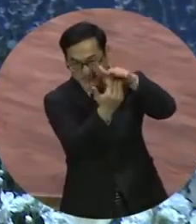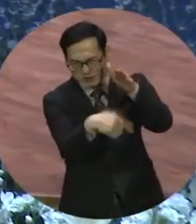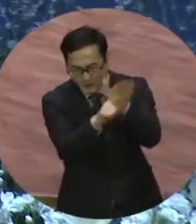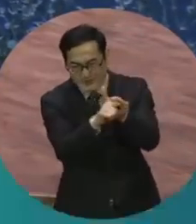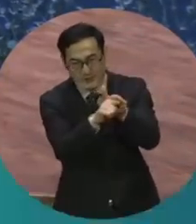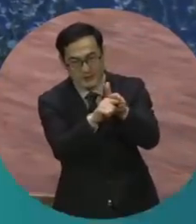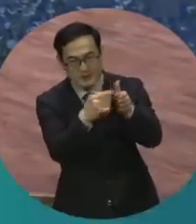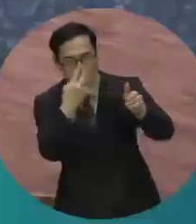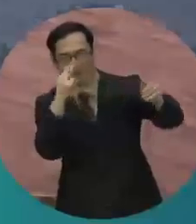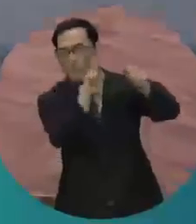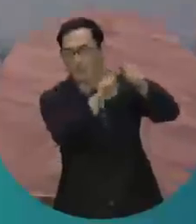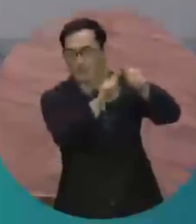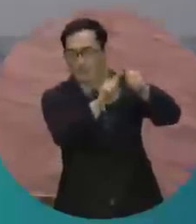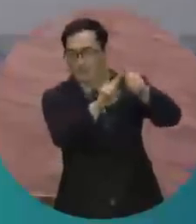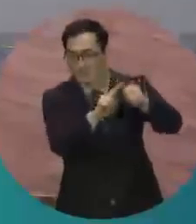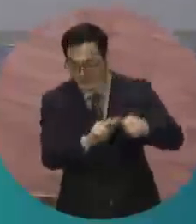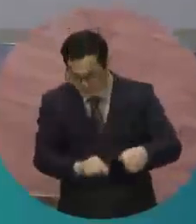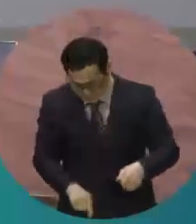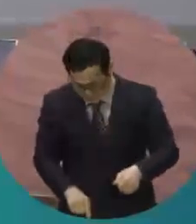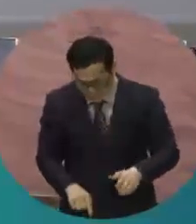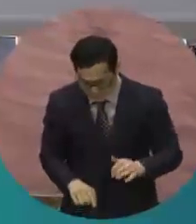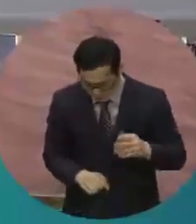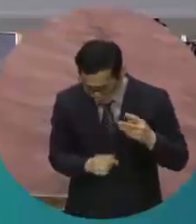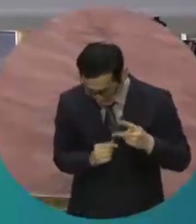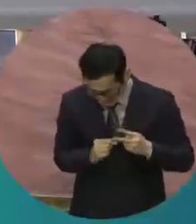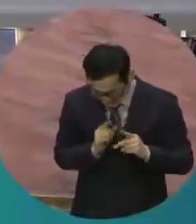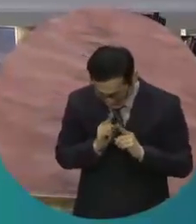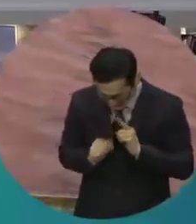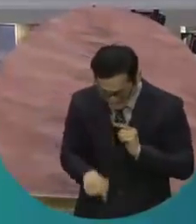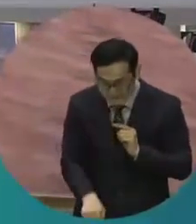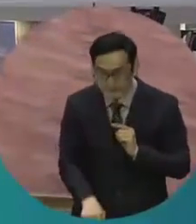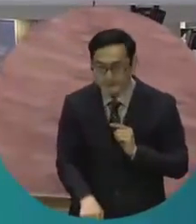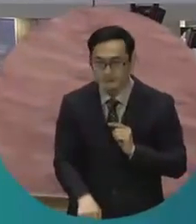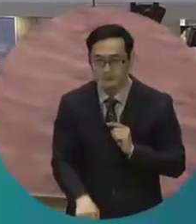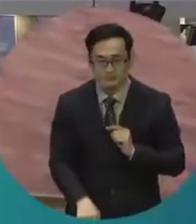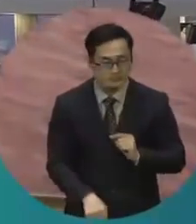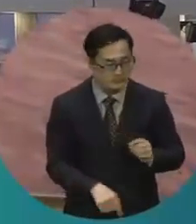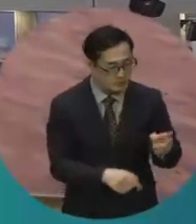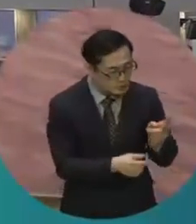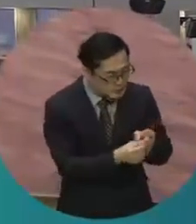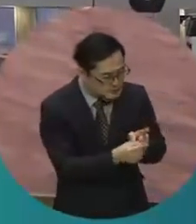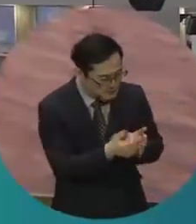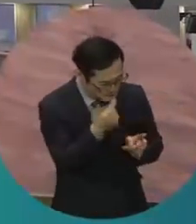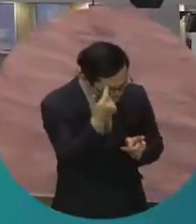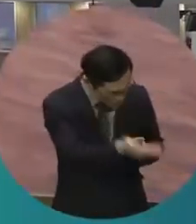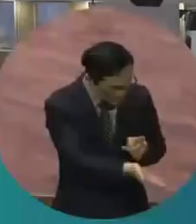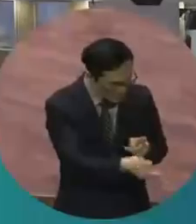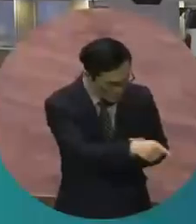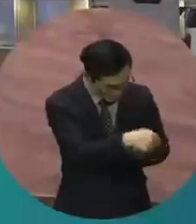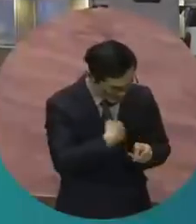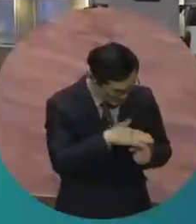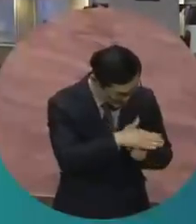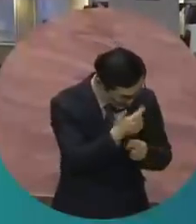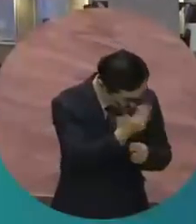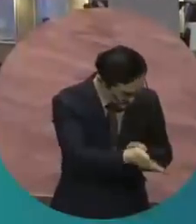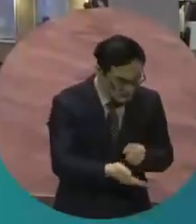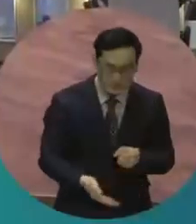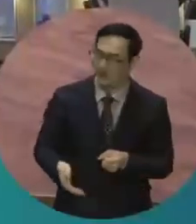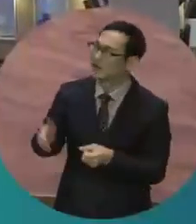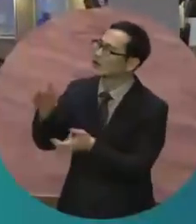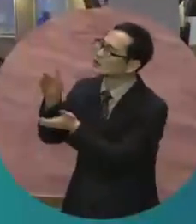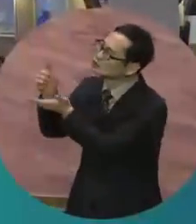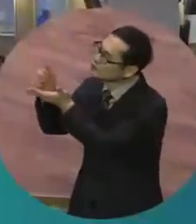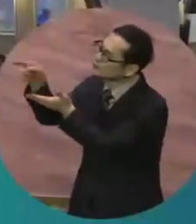16절 봅니다. 또 두 번째 이르되 요한의 아들 시므나 너가 나를 사랑하냐 하시니 이르되 주님 그러하나이다